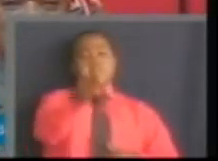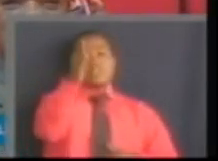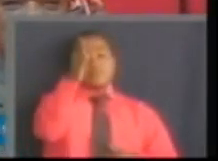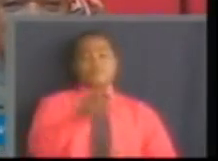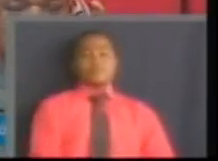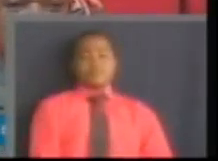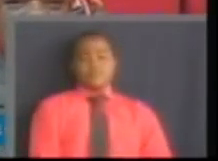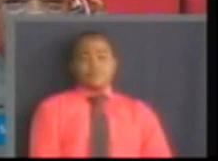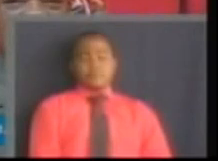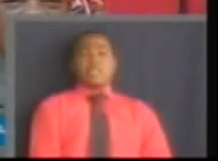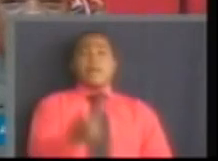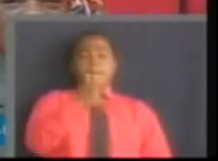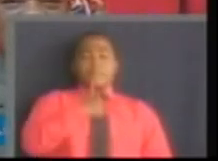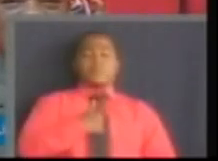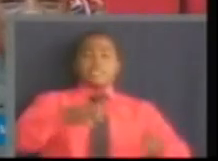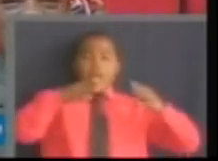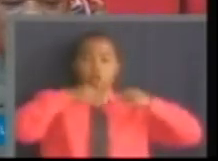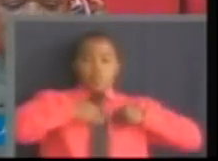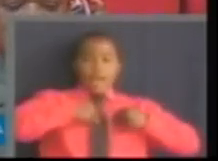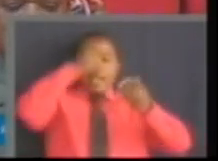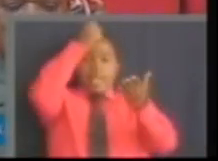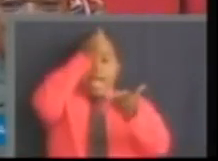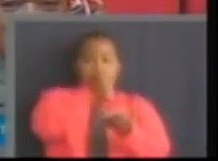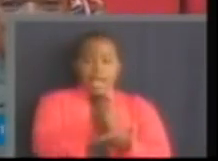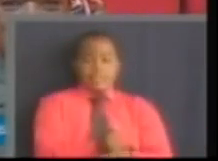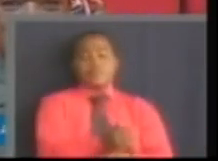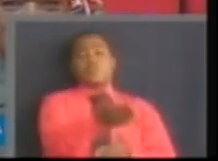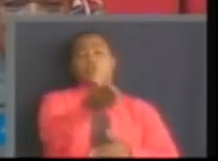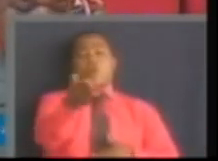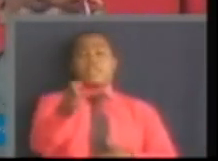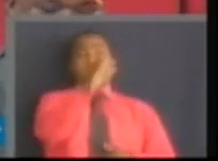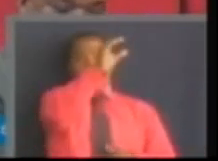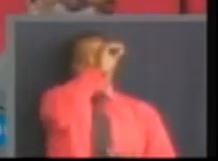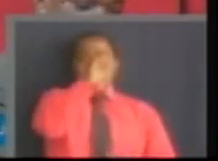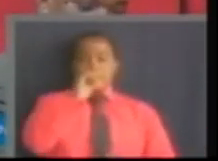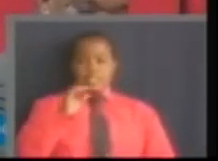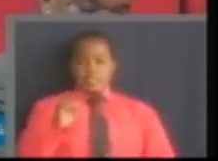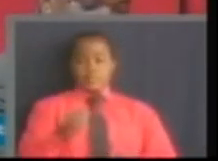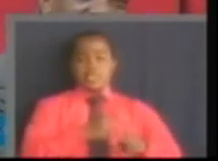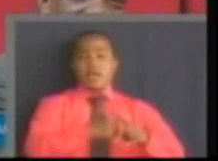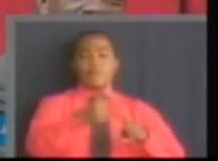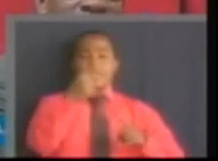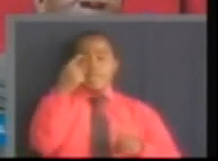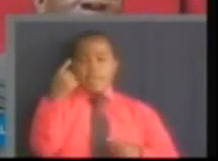Kwa ujumla, na mimi naunga mkono azimio hili kwa 100%.